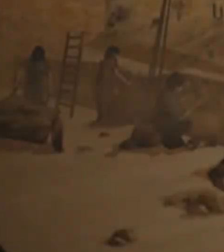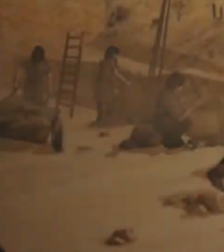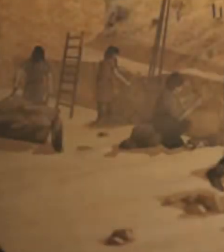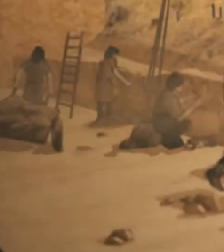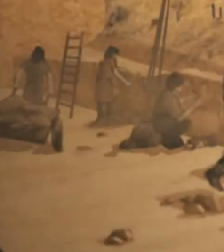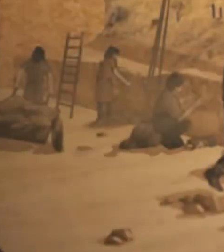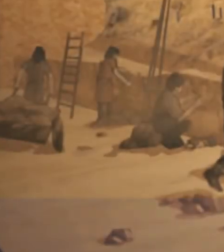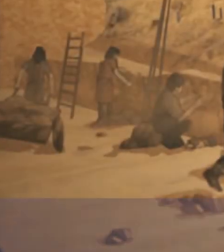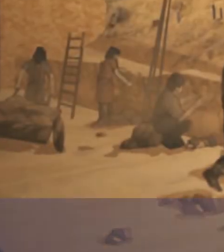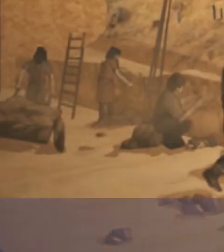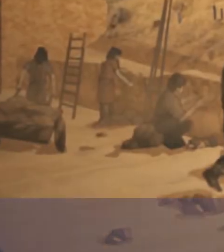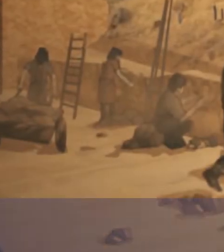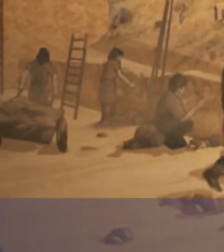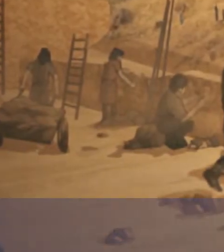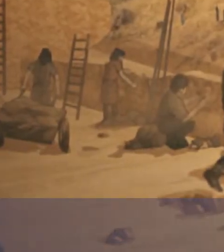La muralla visigòtica.